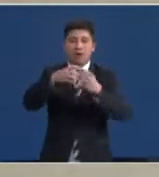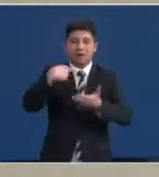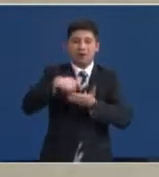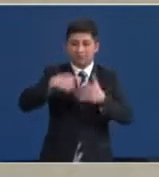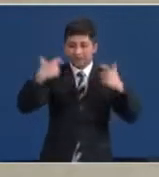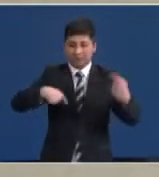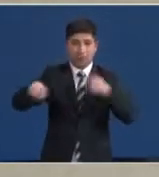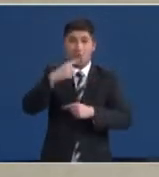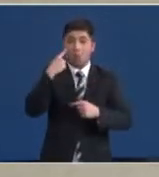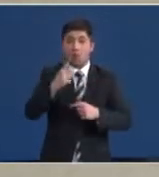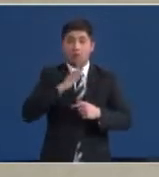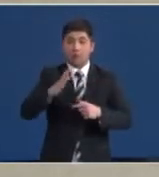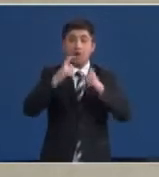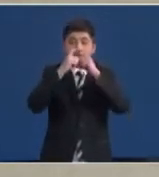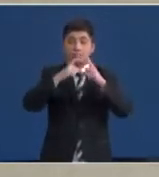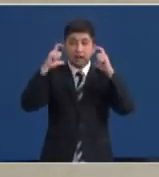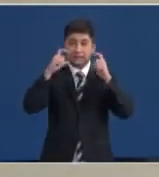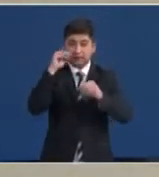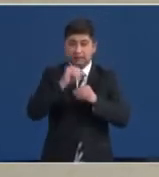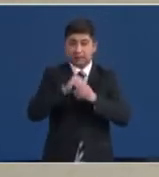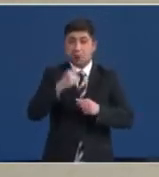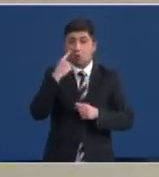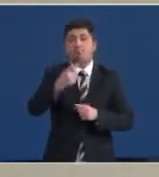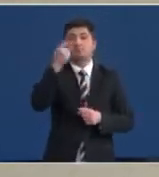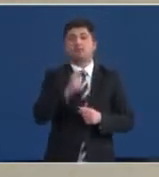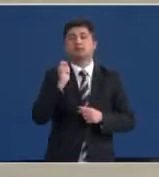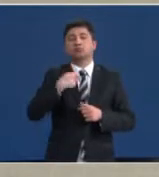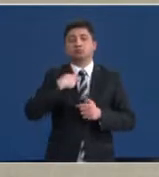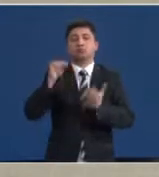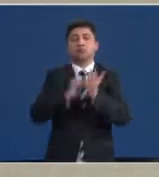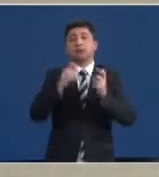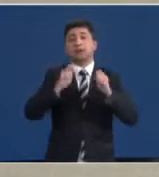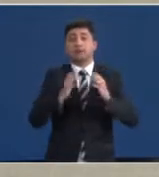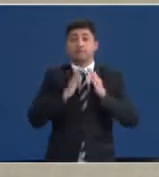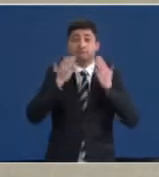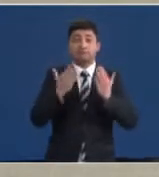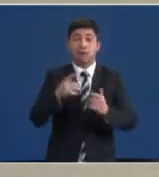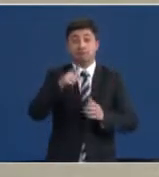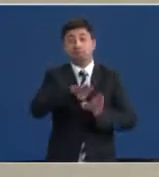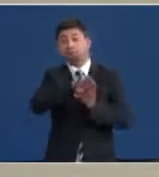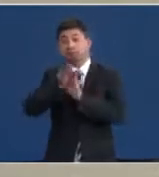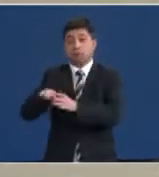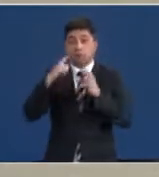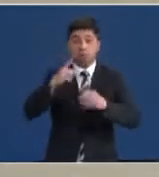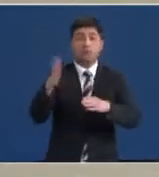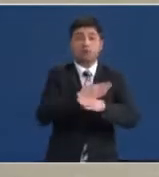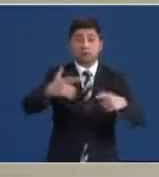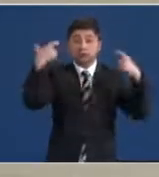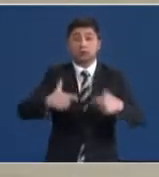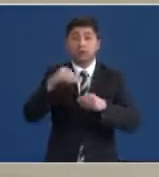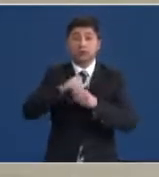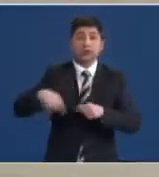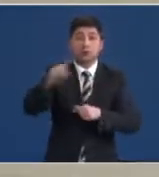bulunduğu mekanlarda maske takılmasını zorunlu hale getirdik var bunun yanında pazar